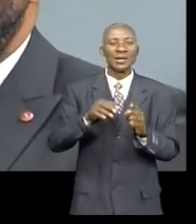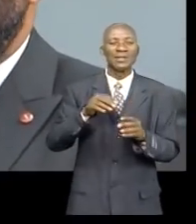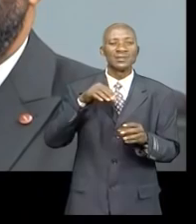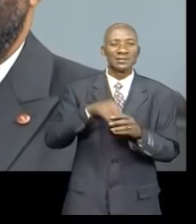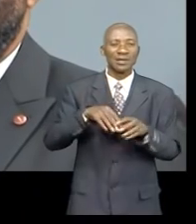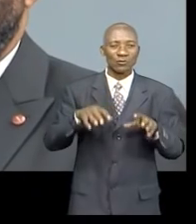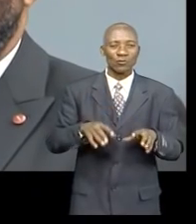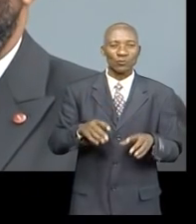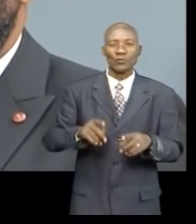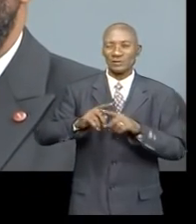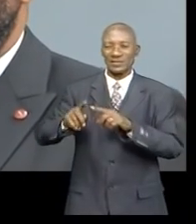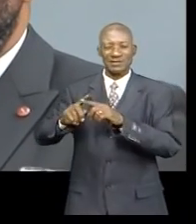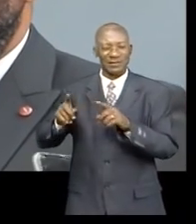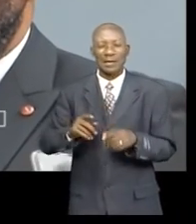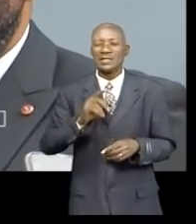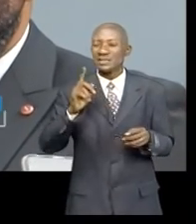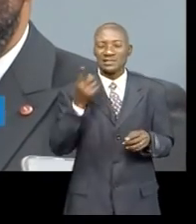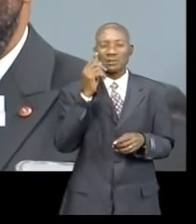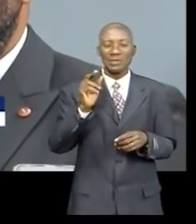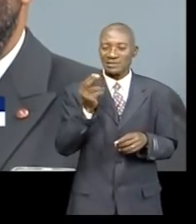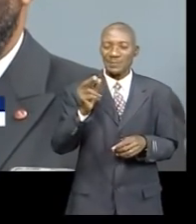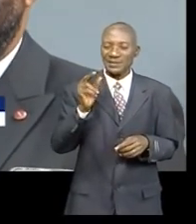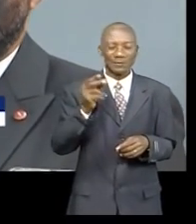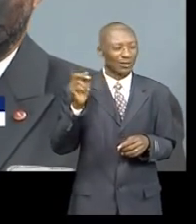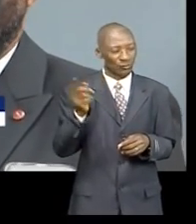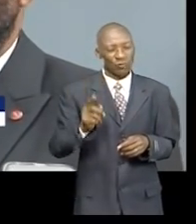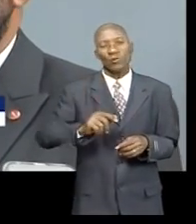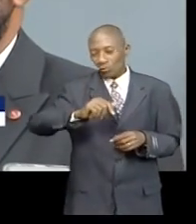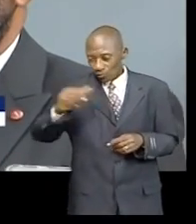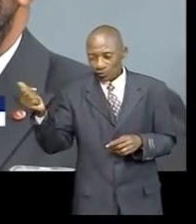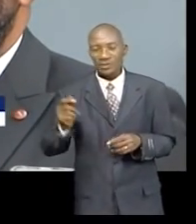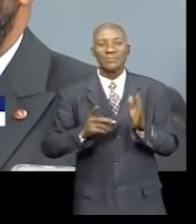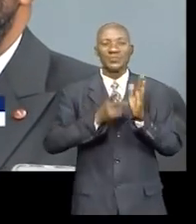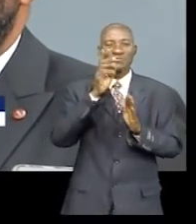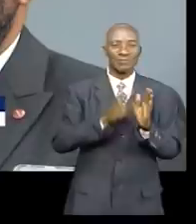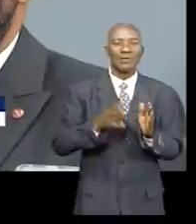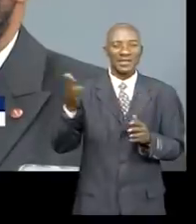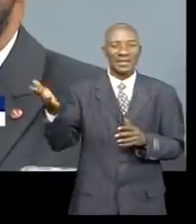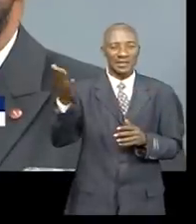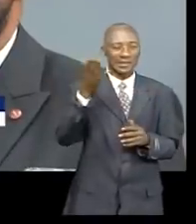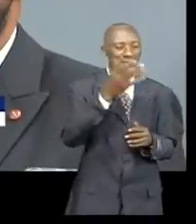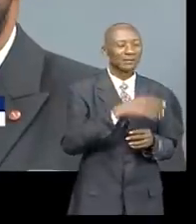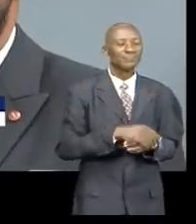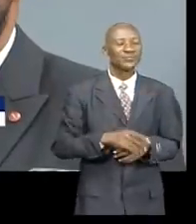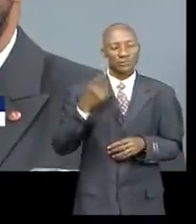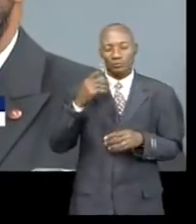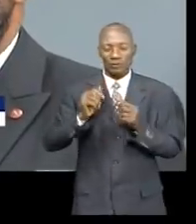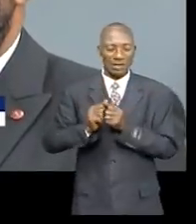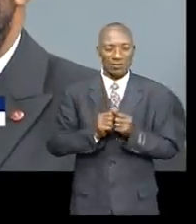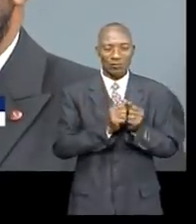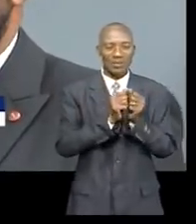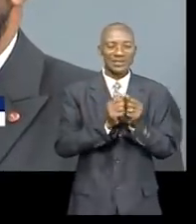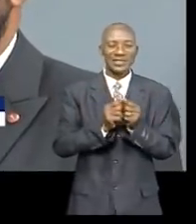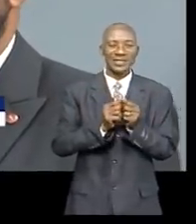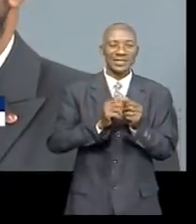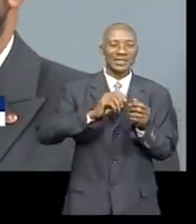particulièrement dans l'agroalimentaire. L'objectif, en fait, à travers ces incubateurs, c'est pouvoir accompagner l'entrepreneuriat congolais de manière